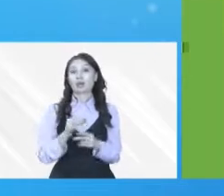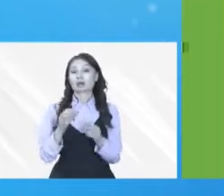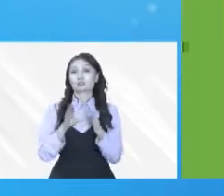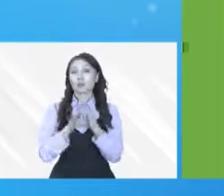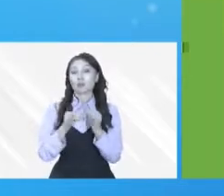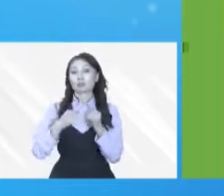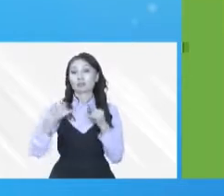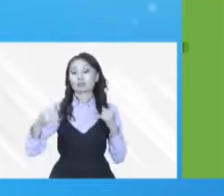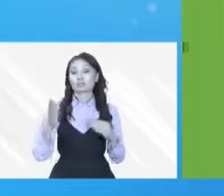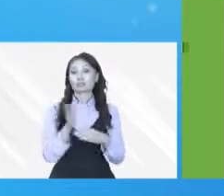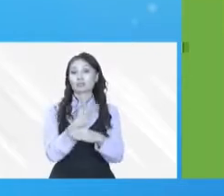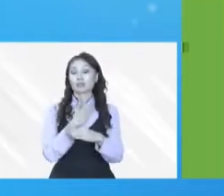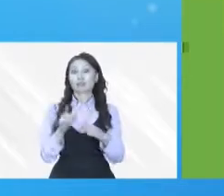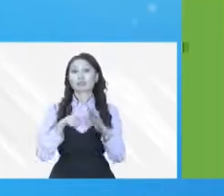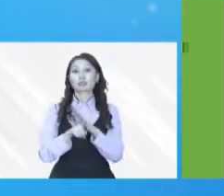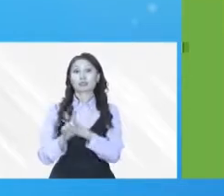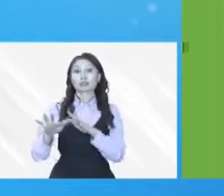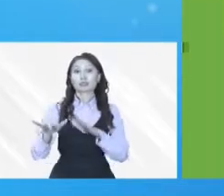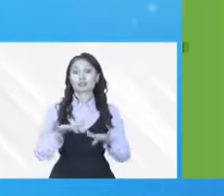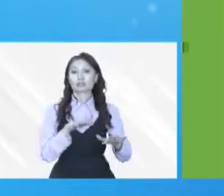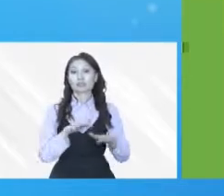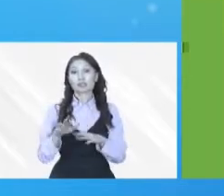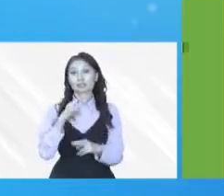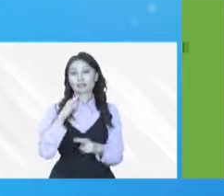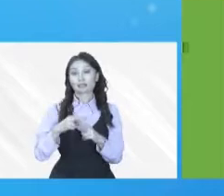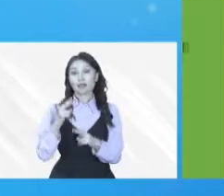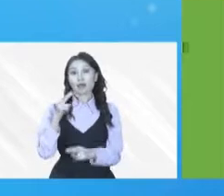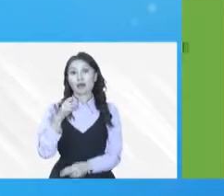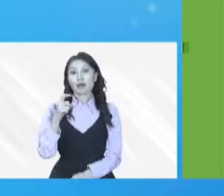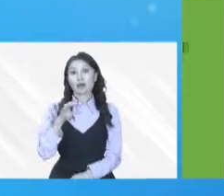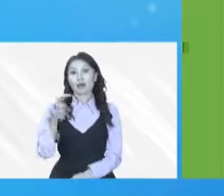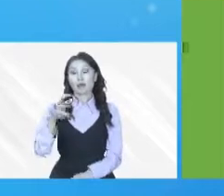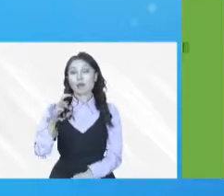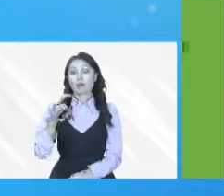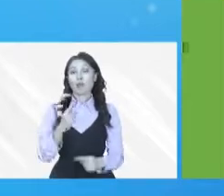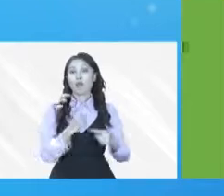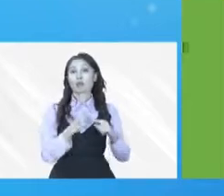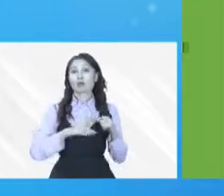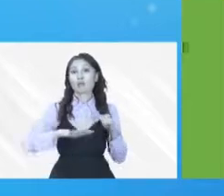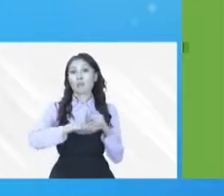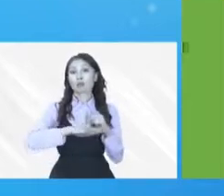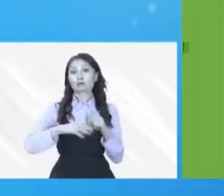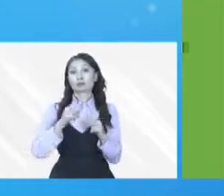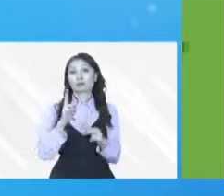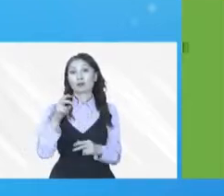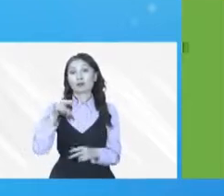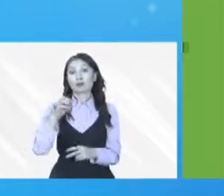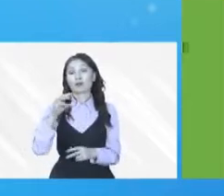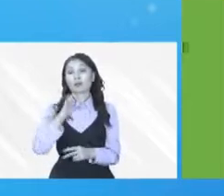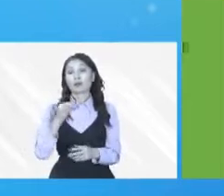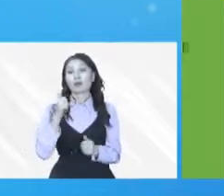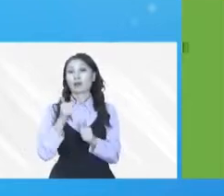деления начинается движение сестринских хромосом к полюсам клетки. У